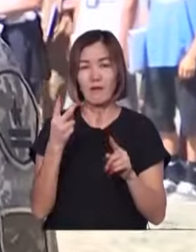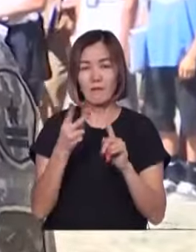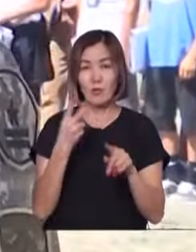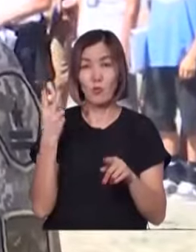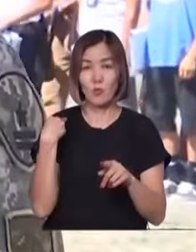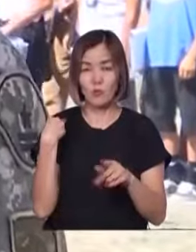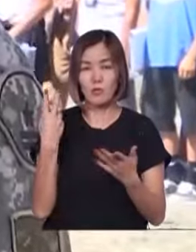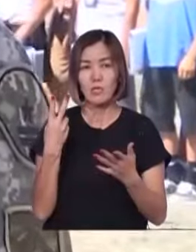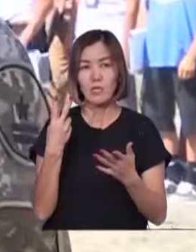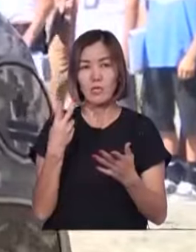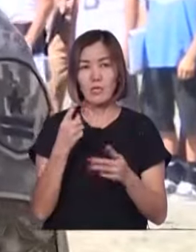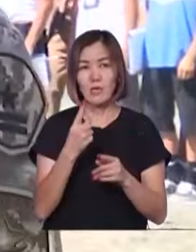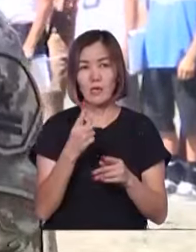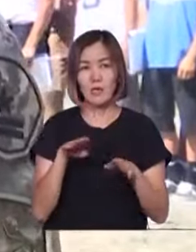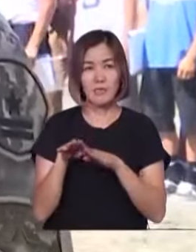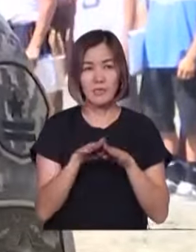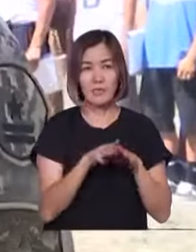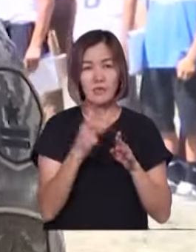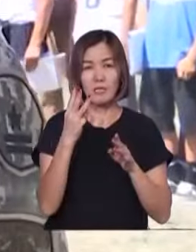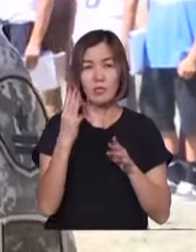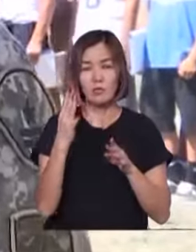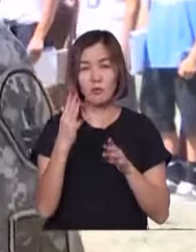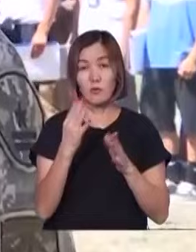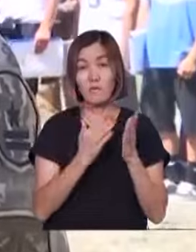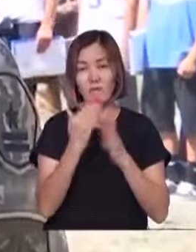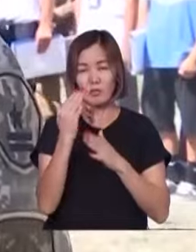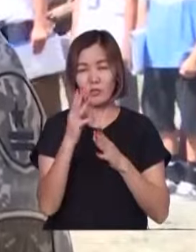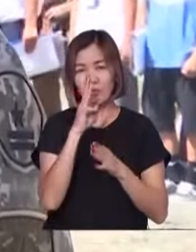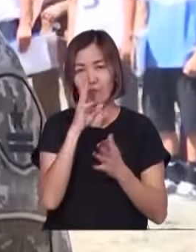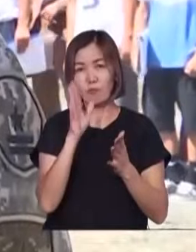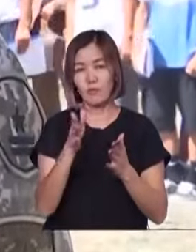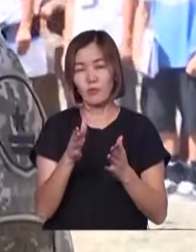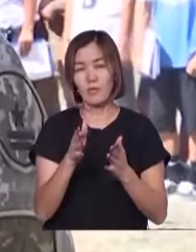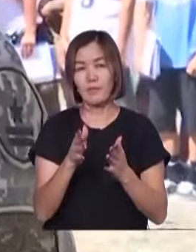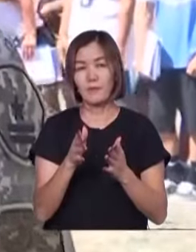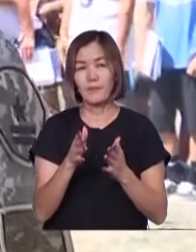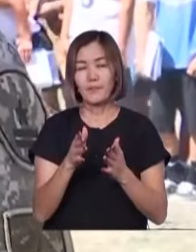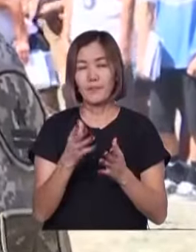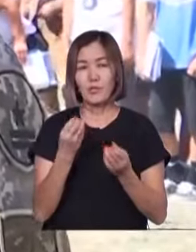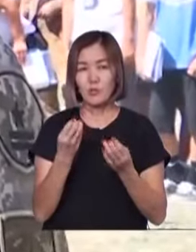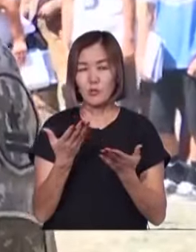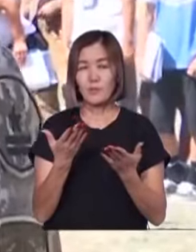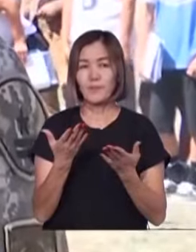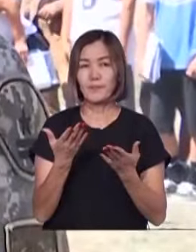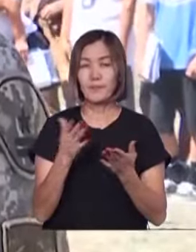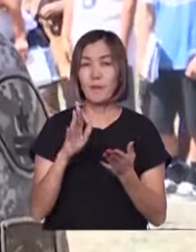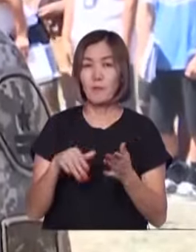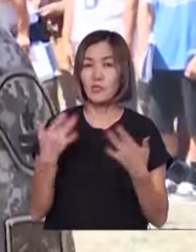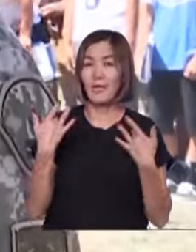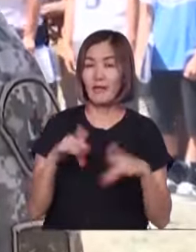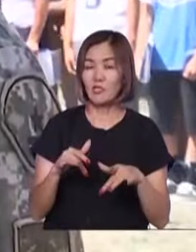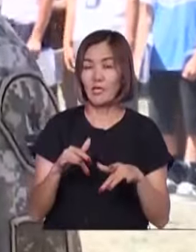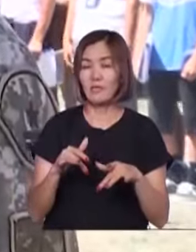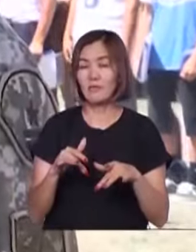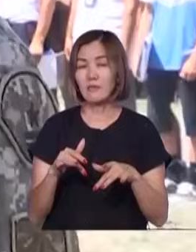курс одна сумма третий четвёртый курс чуть больше суммы там далее после